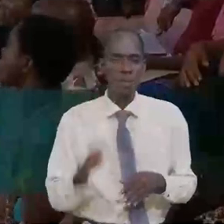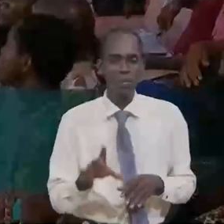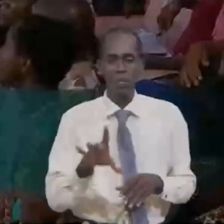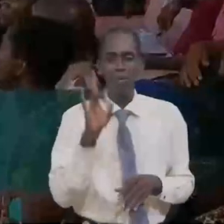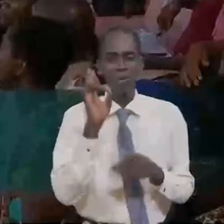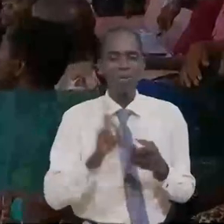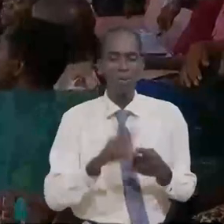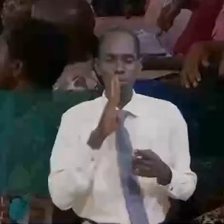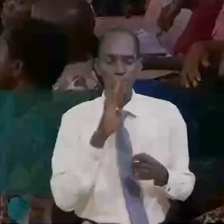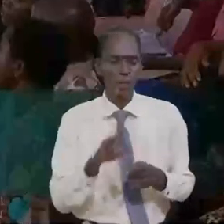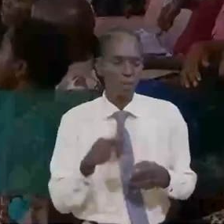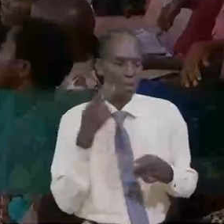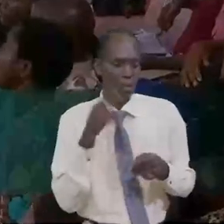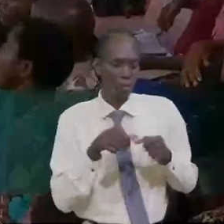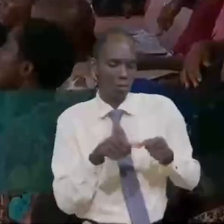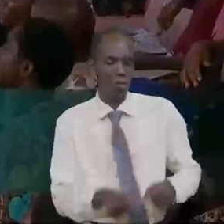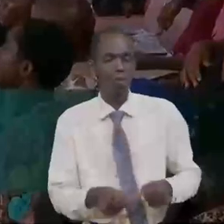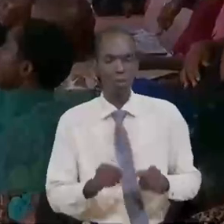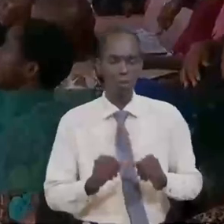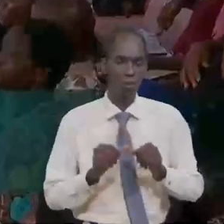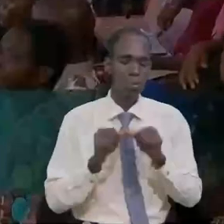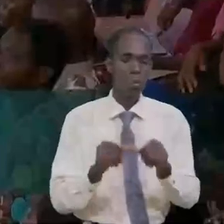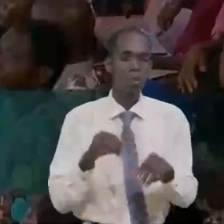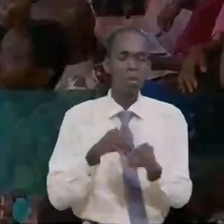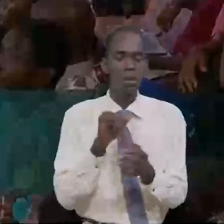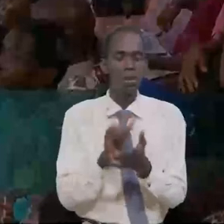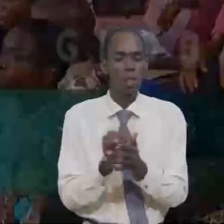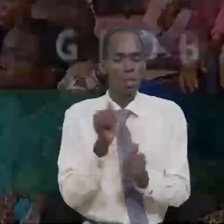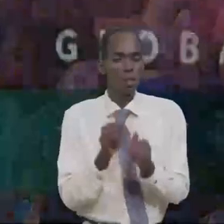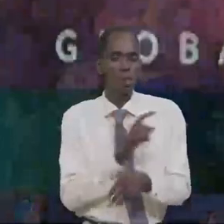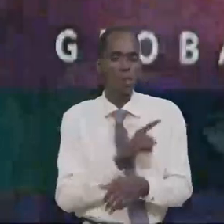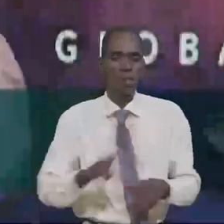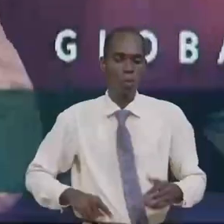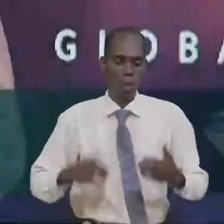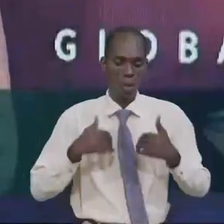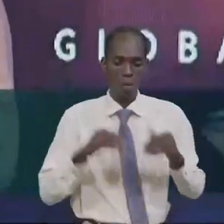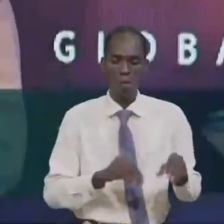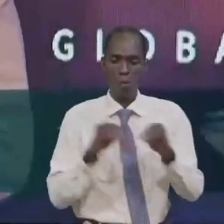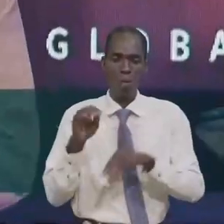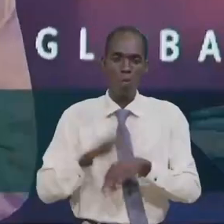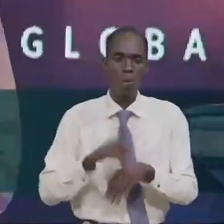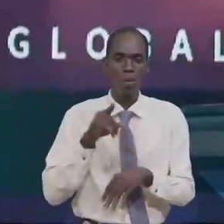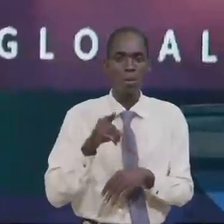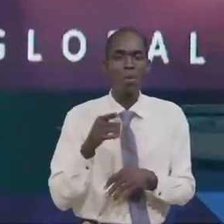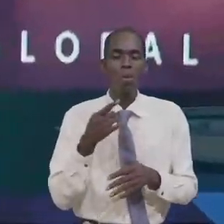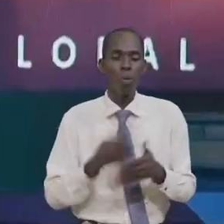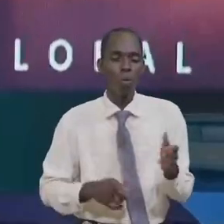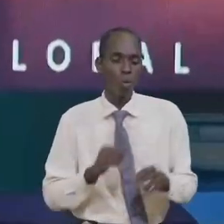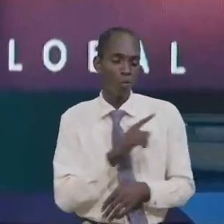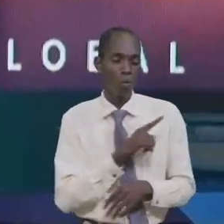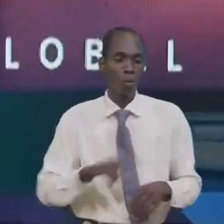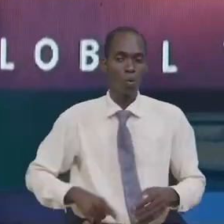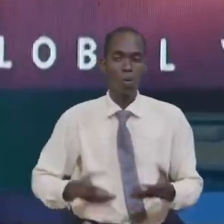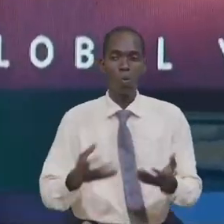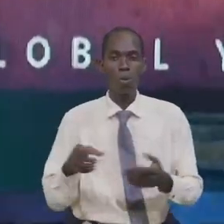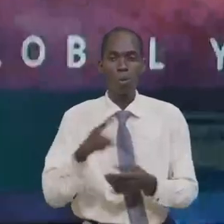dans ce que le Seigneur a placé devant eux ce que Dieu veut qu'il fasse il y aura la rue